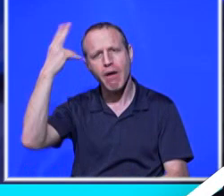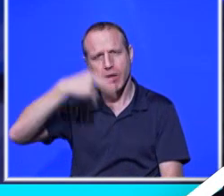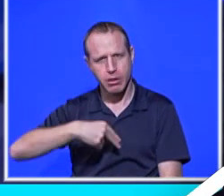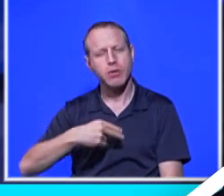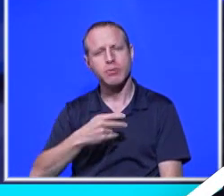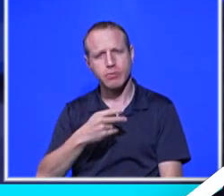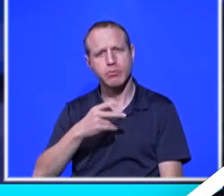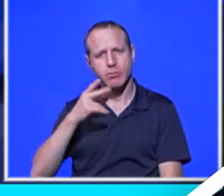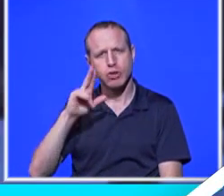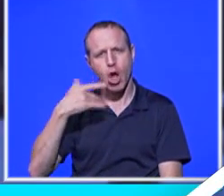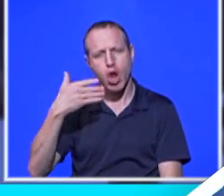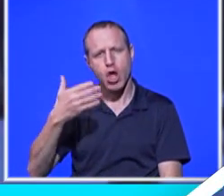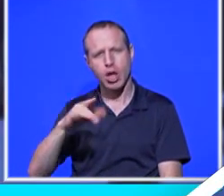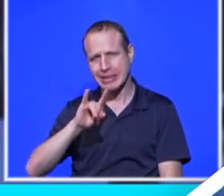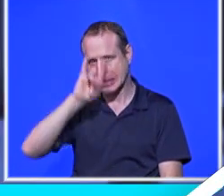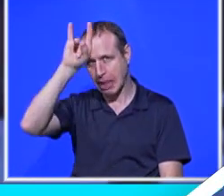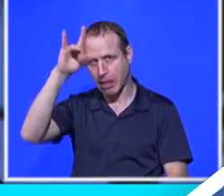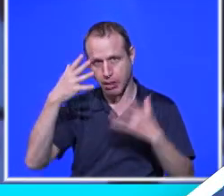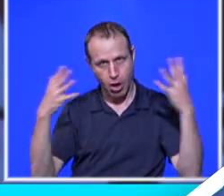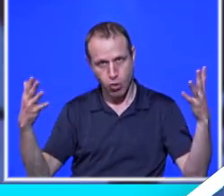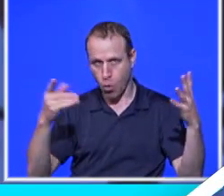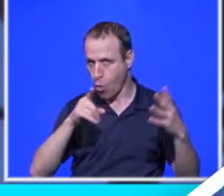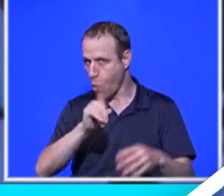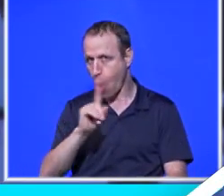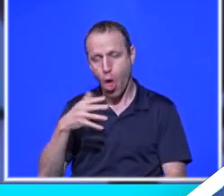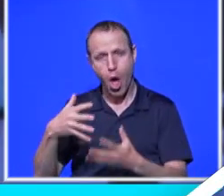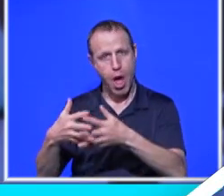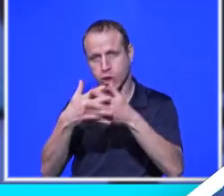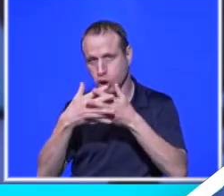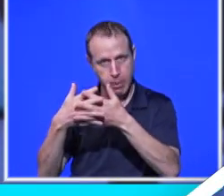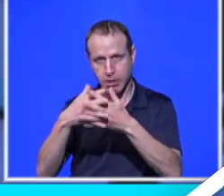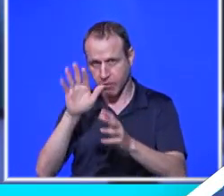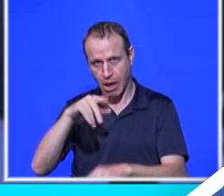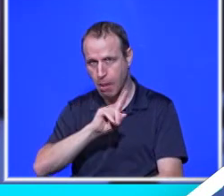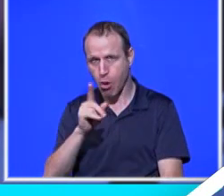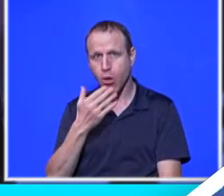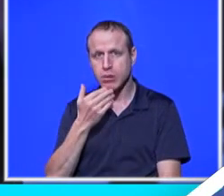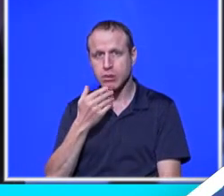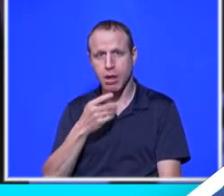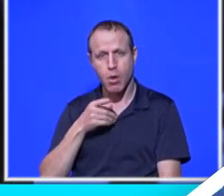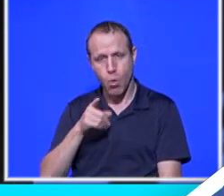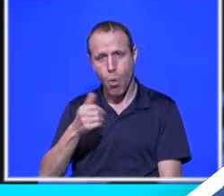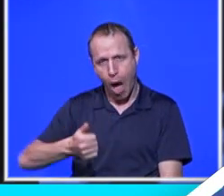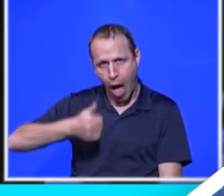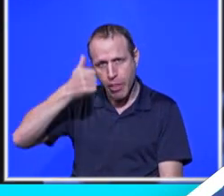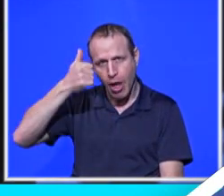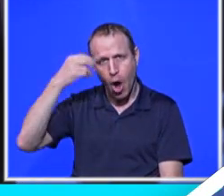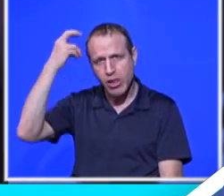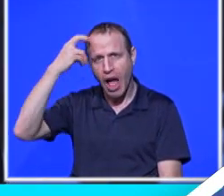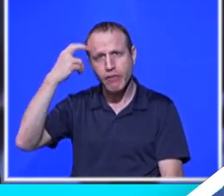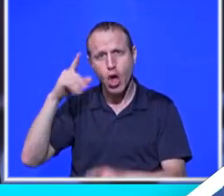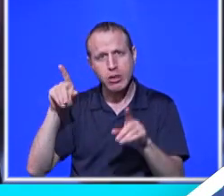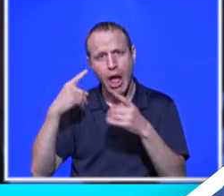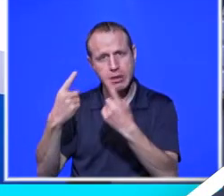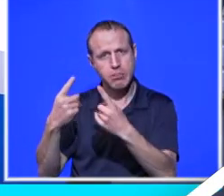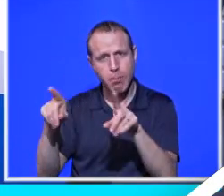שבאמת כנראה השטן הגדול הוא לא ארצות הברית, והוא גם לא ישראל. ובעצם ההנהגות הערביות עצמן באותן